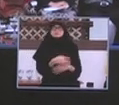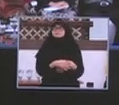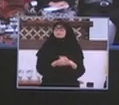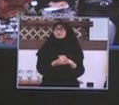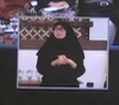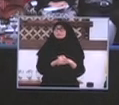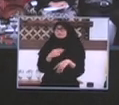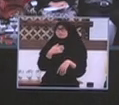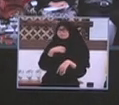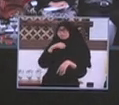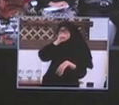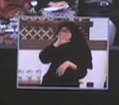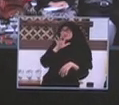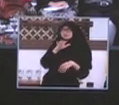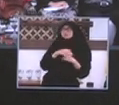Persoalannya begini ya.